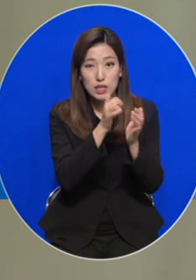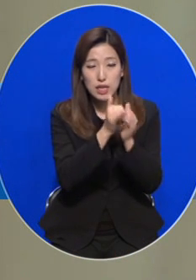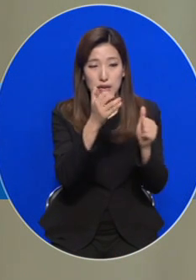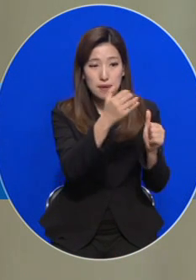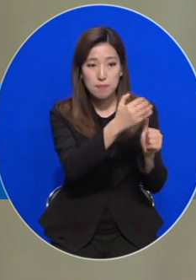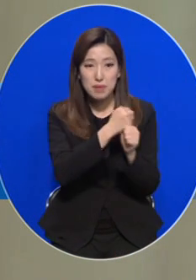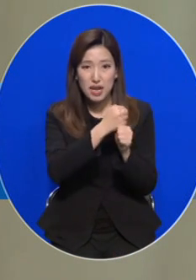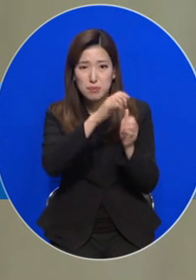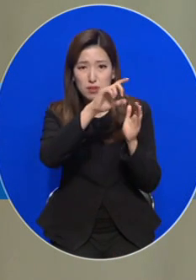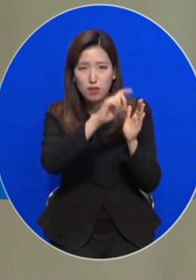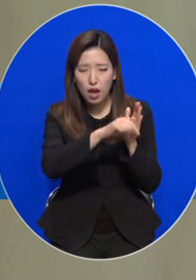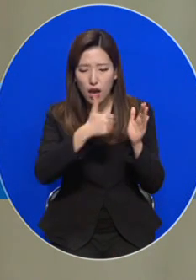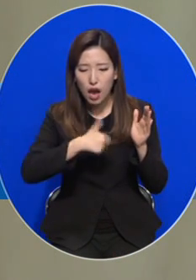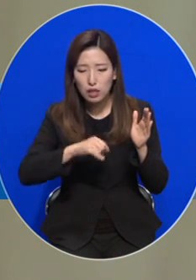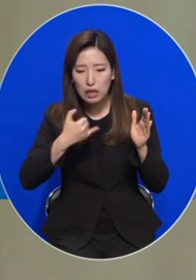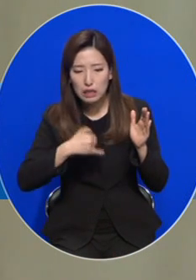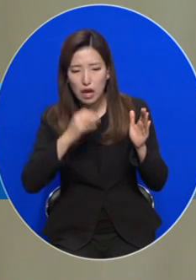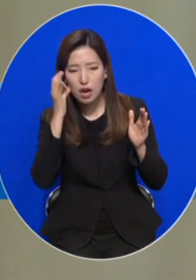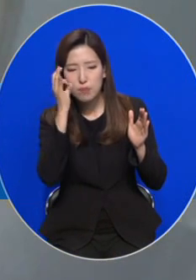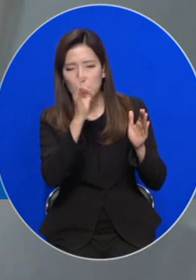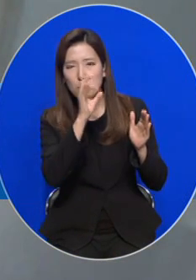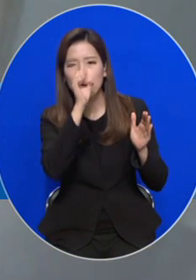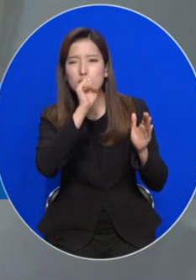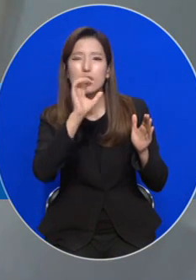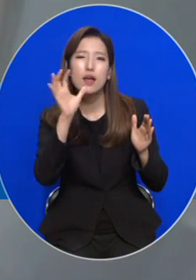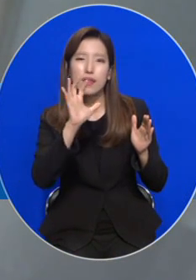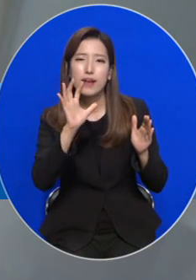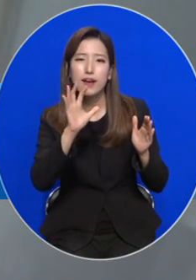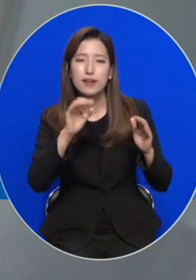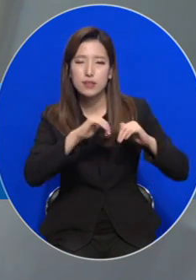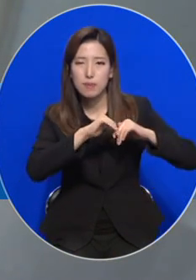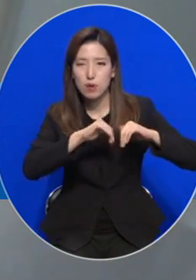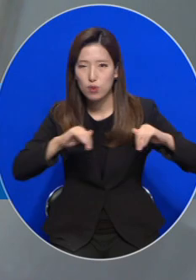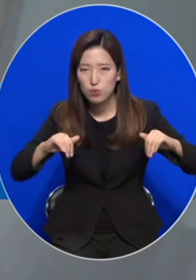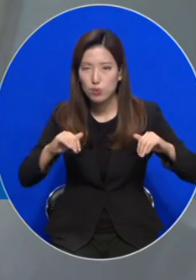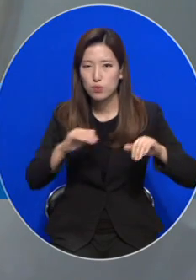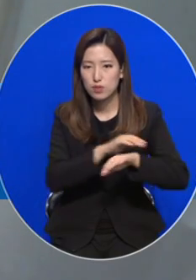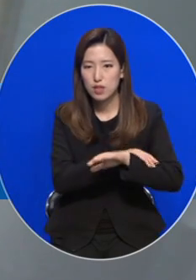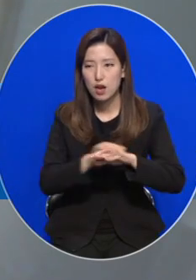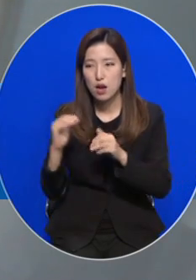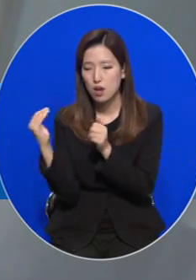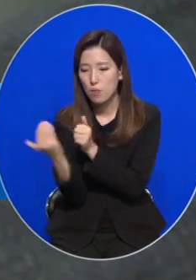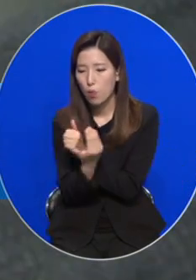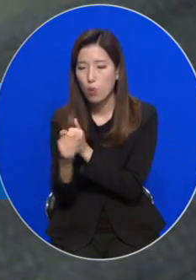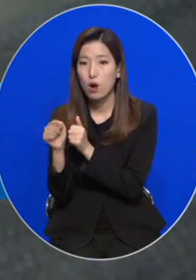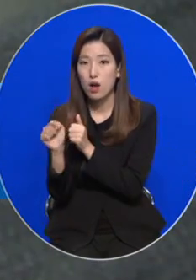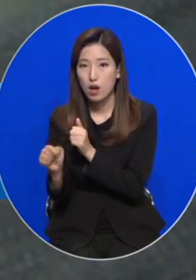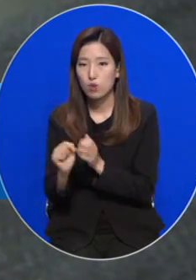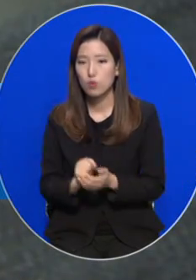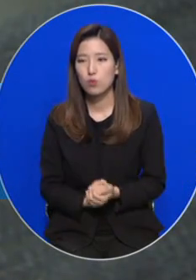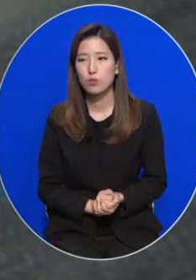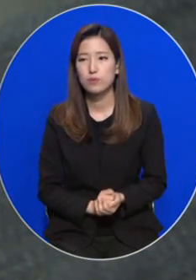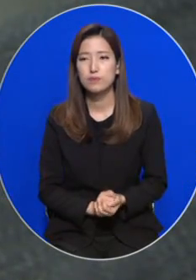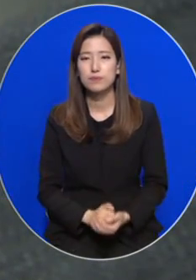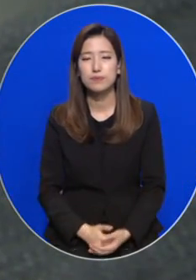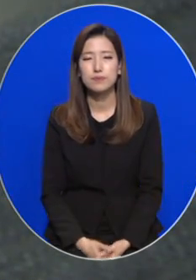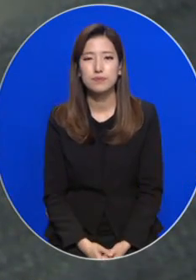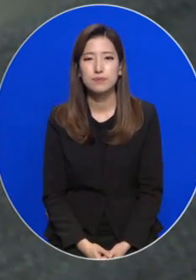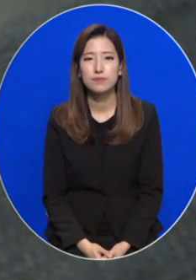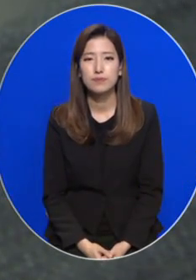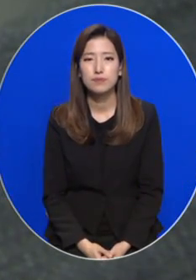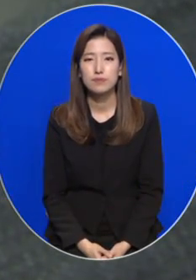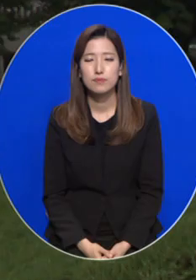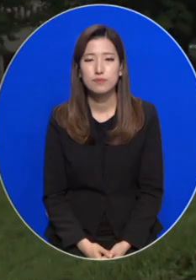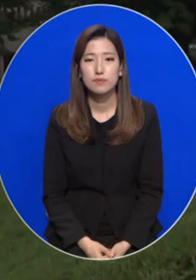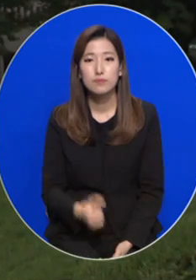연계하고 수용 단계에서는 수용자 자녀 양육과 접견, 부모 관계 회복 등의 지원책 마련을 권고했습니다. 또